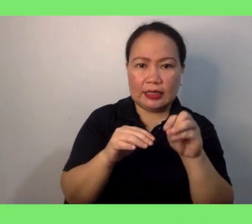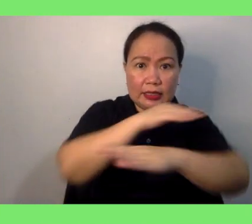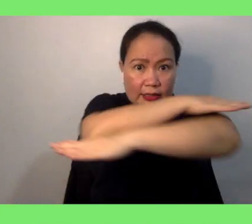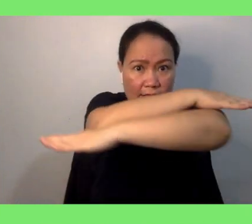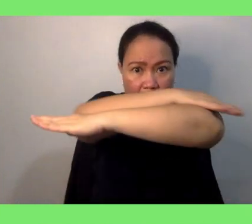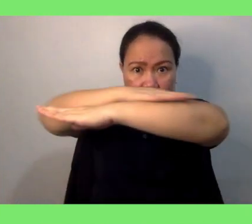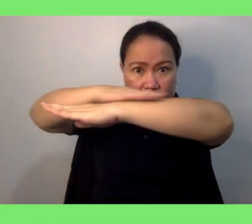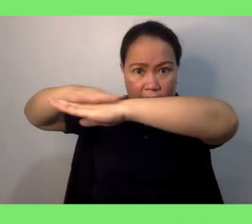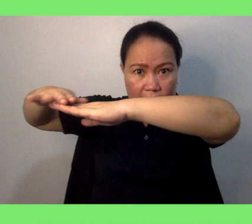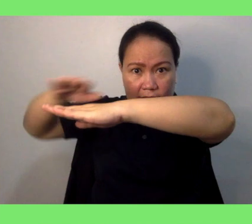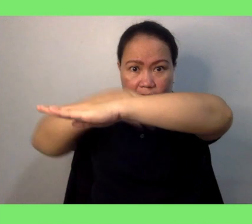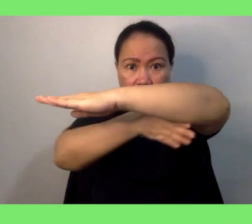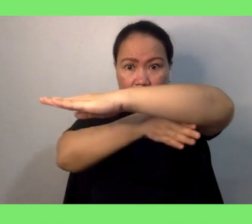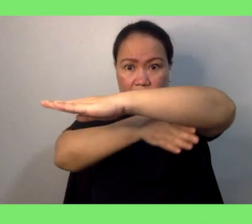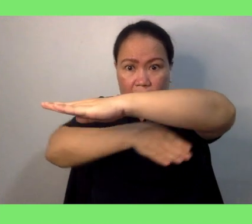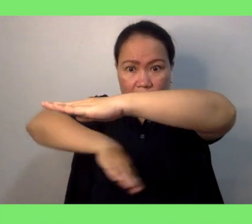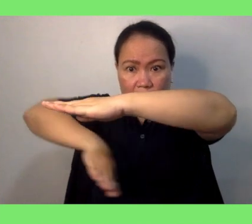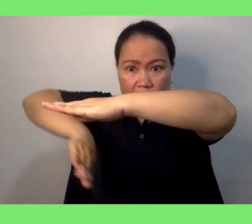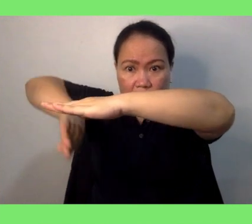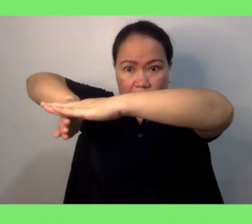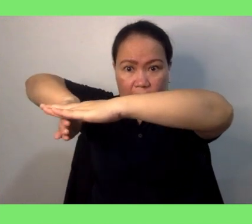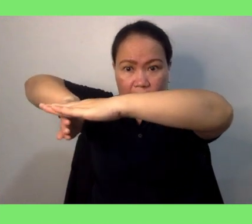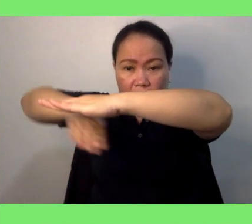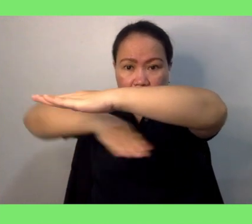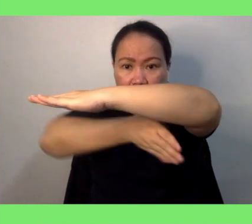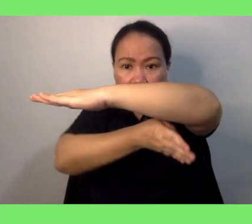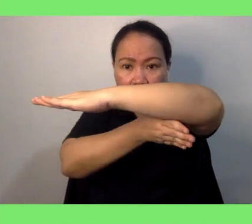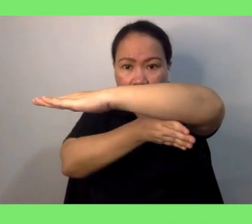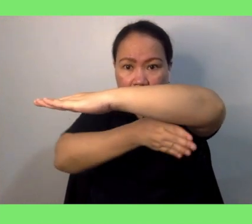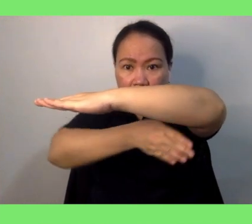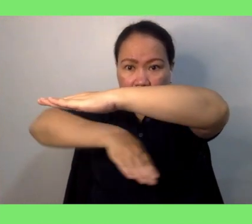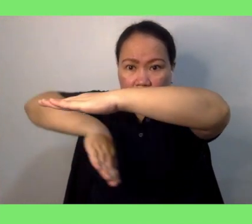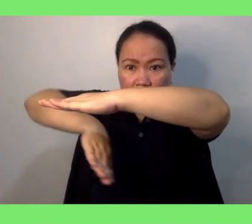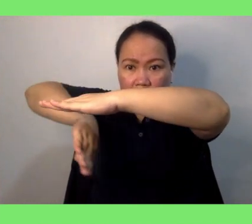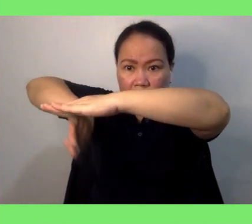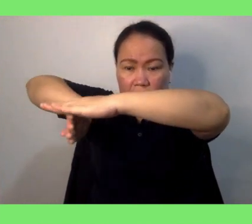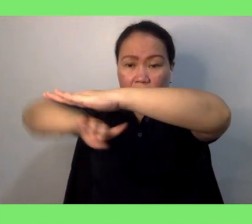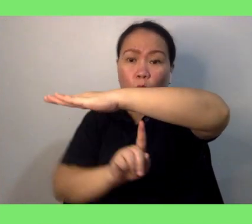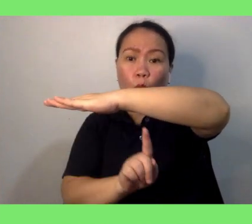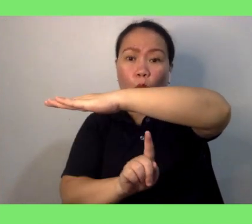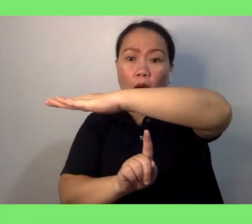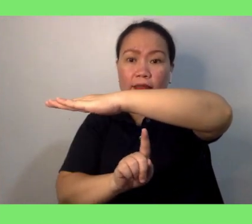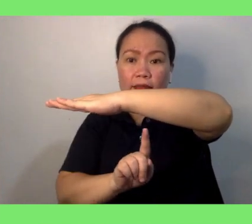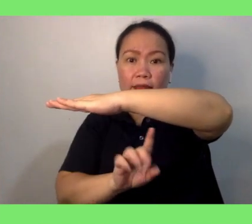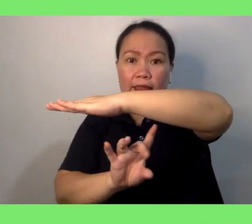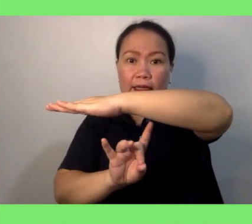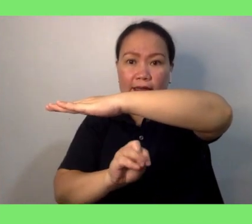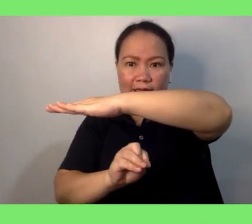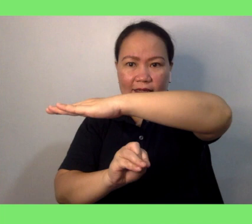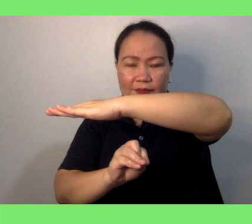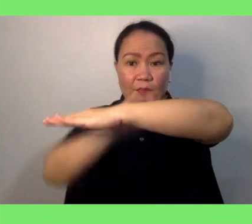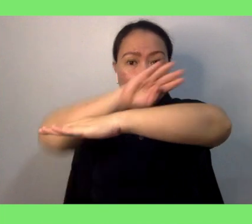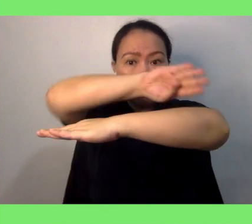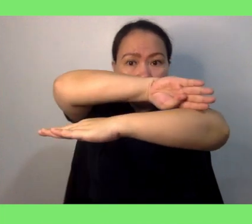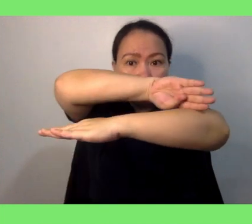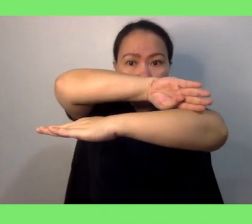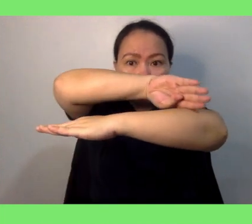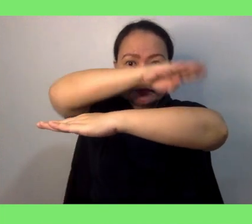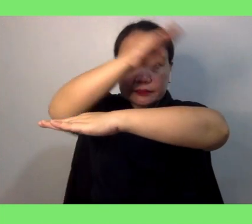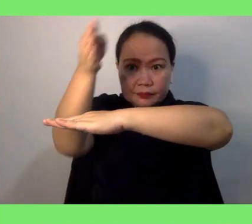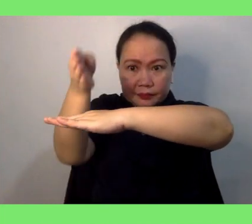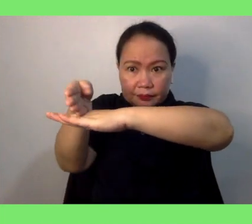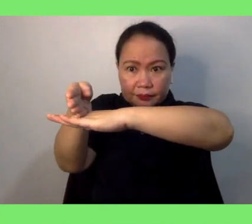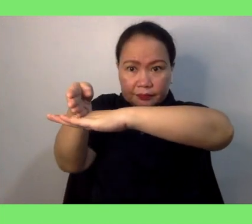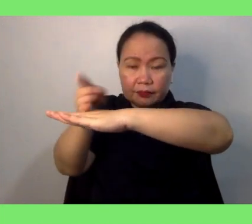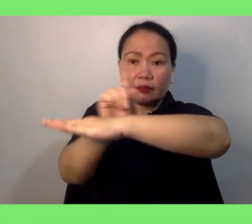ng angles na nasa line mo, 180 yan. Kaya nga, di ba, kapag meron tayong linear pair, 180, kasi nasa isang line